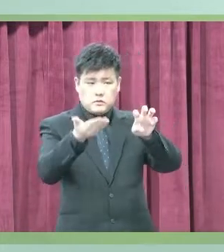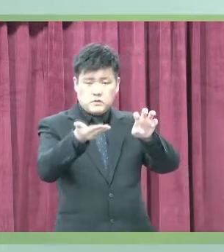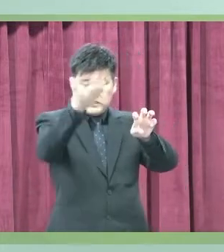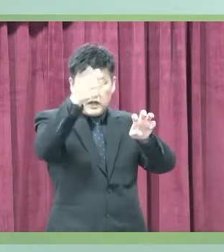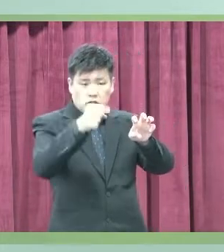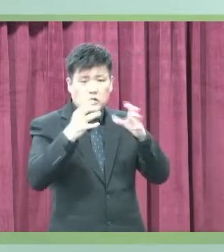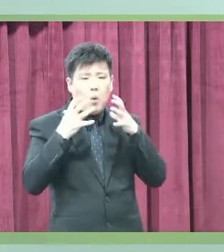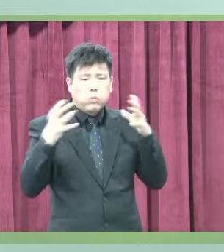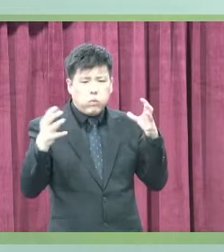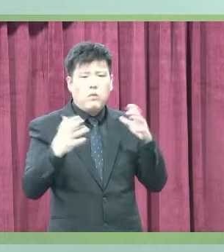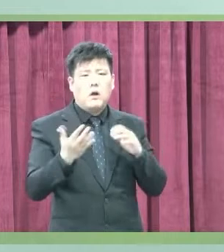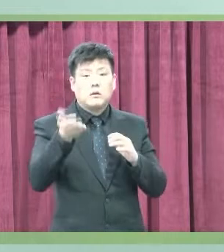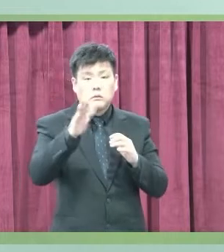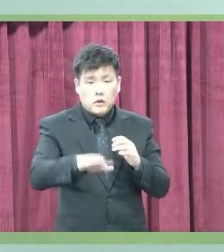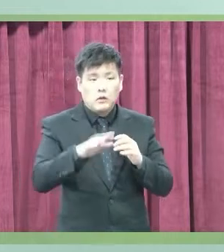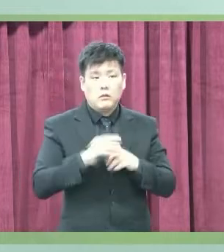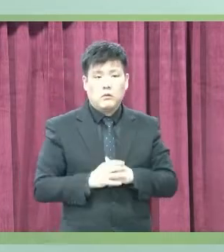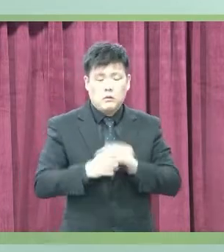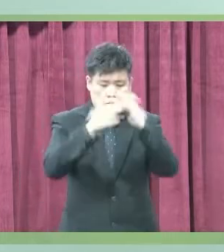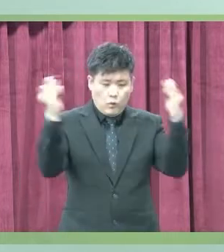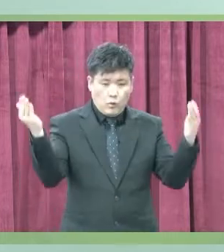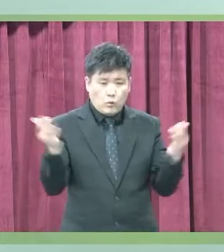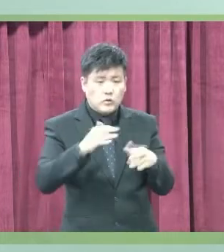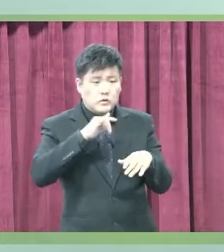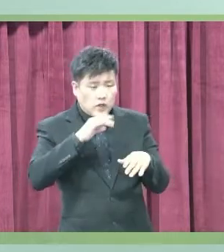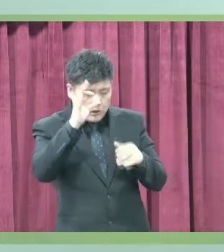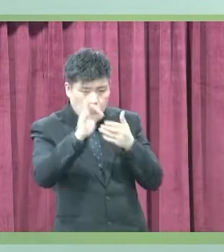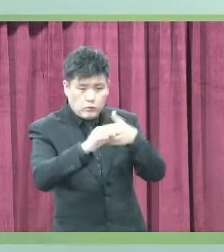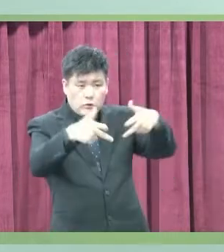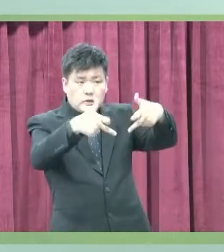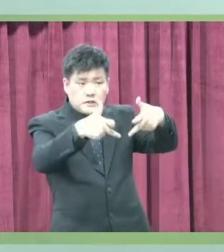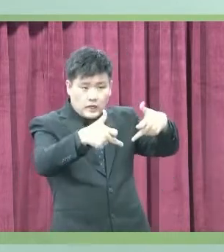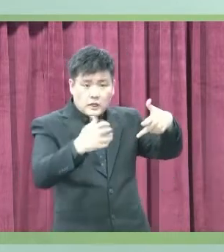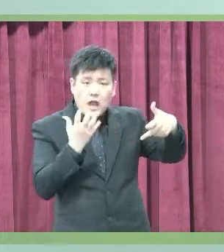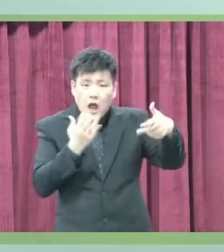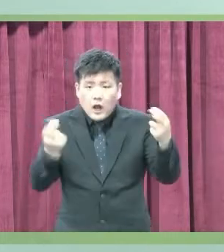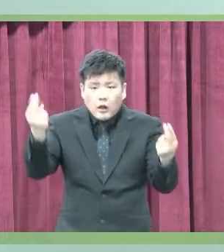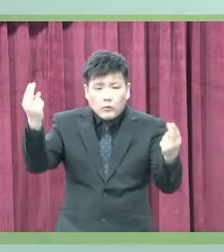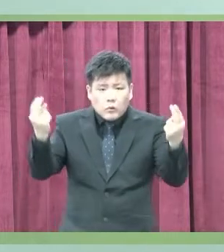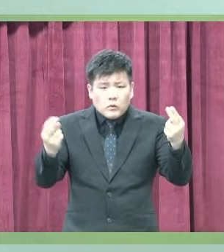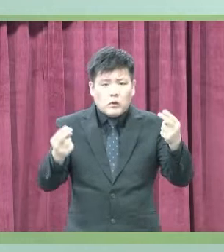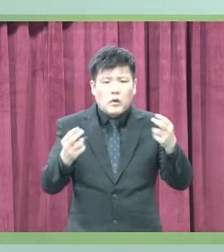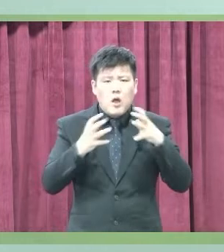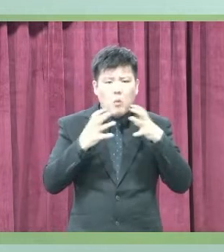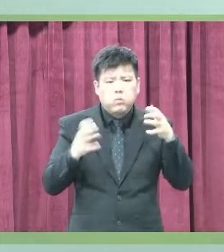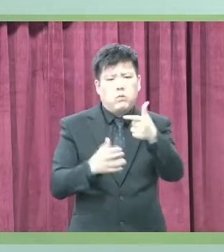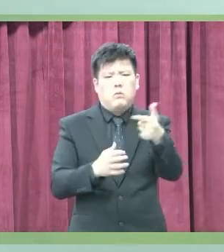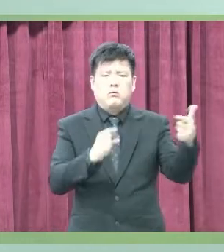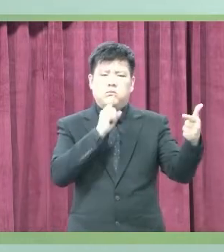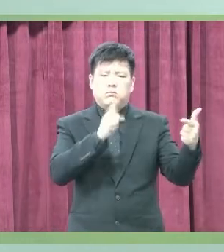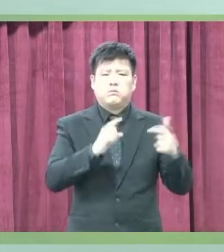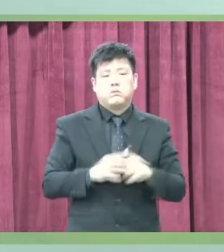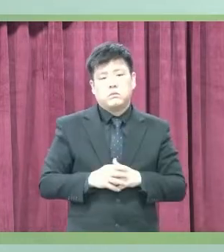비만으로 두고 그 분석을 하였는데요. 모든 연령대에서 장애인이 비장애인보다 더 높은 비율을 보이고